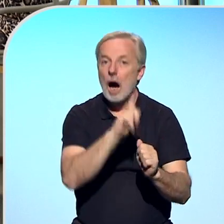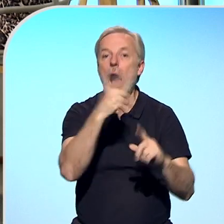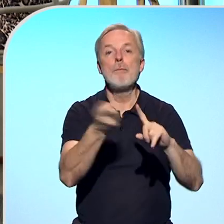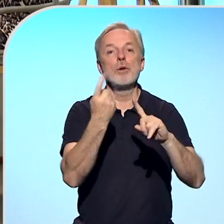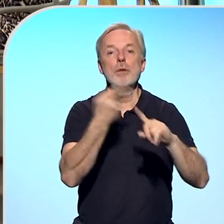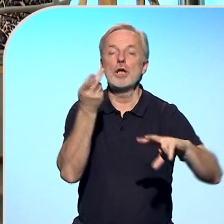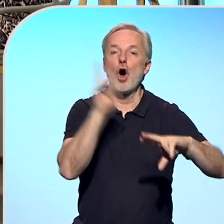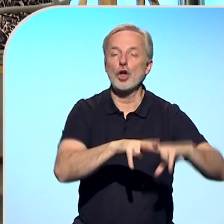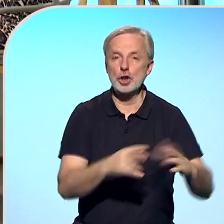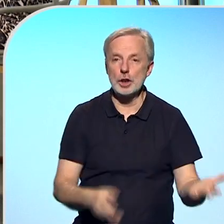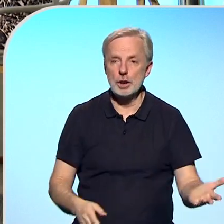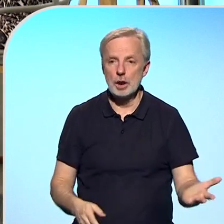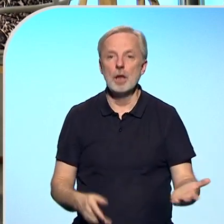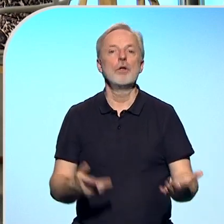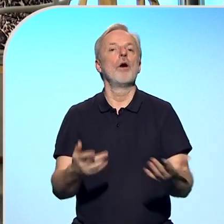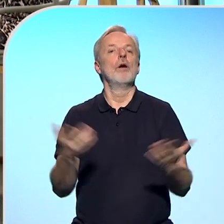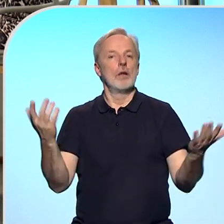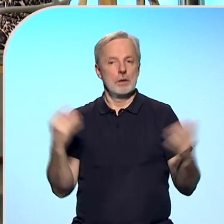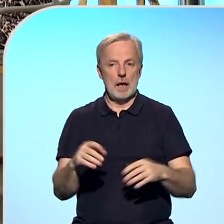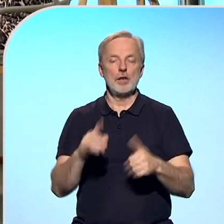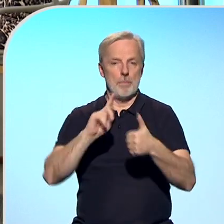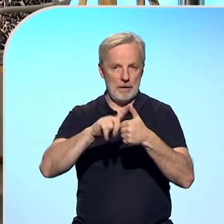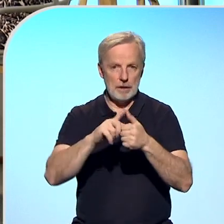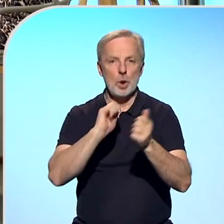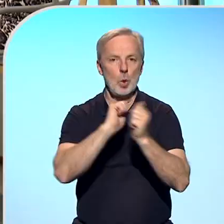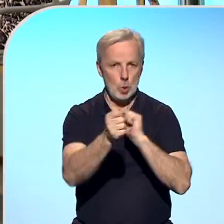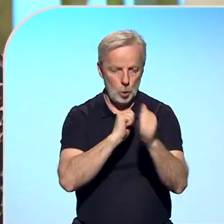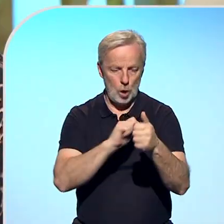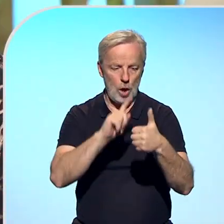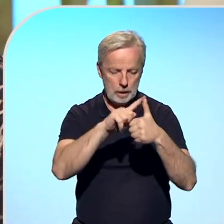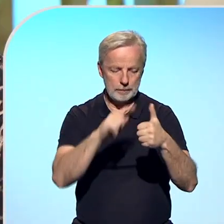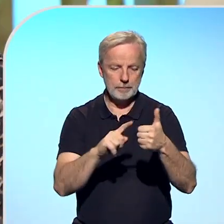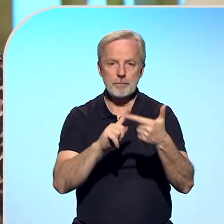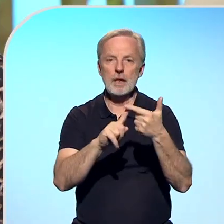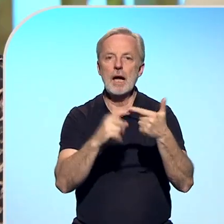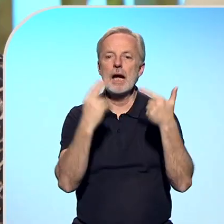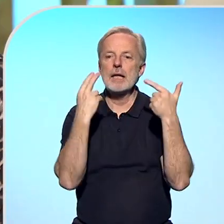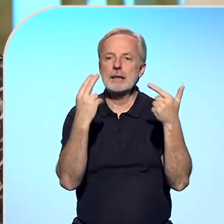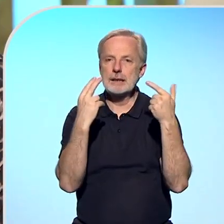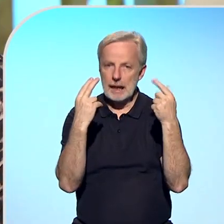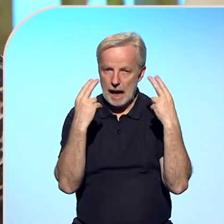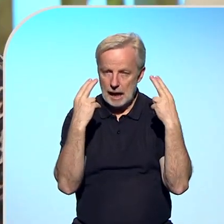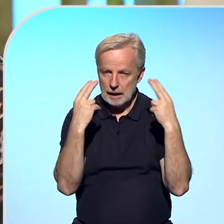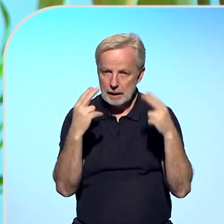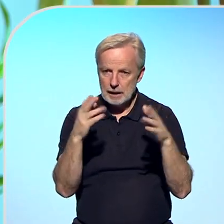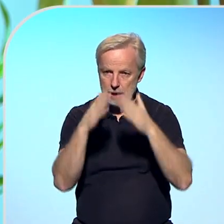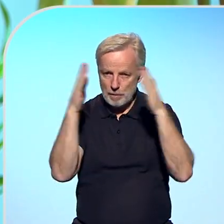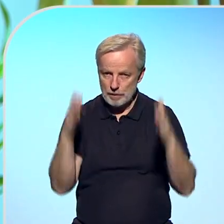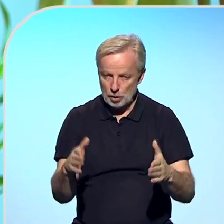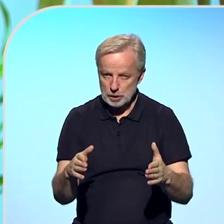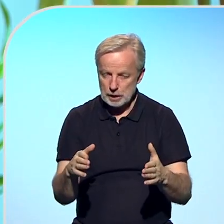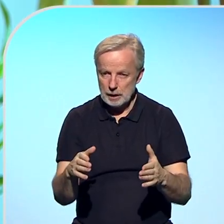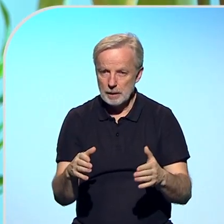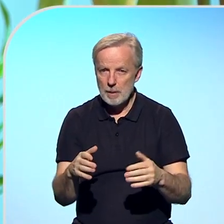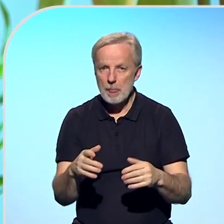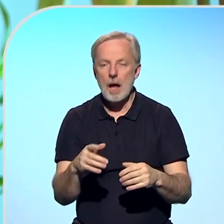dát opravdu konkrétní rady? Samozřejmě tedy řekli jsme výše úrokové sazby. Určitě. Cena nemovitosti, odhad, kdo dělá ten odhad. Tak, určitě. A jak tohle ale